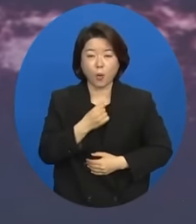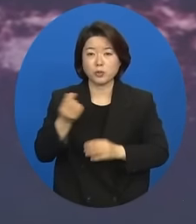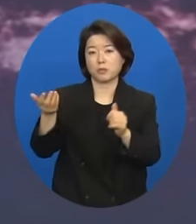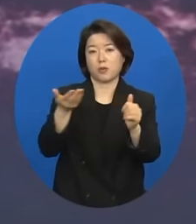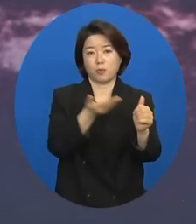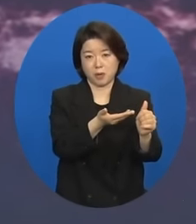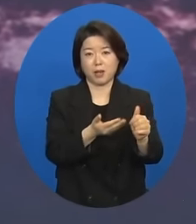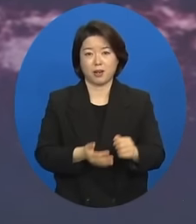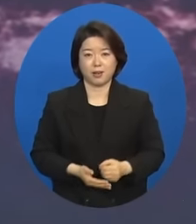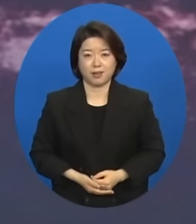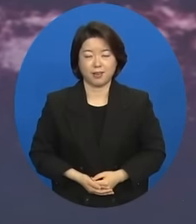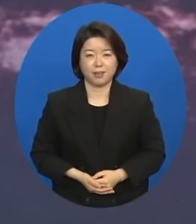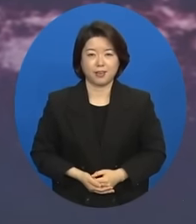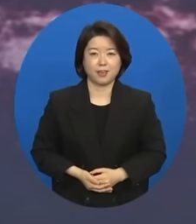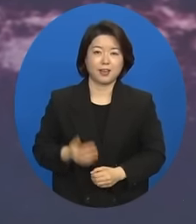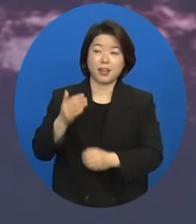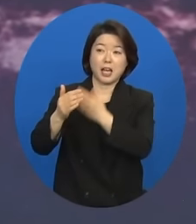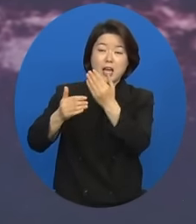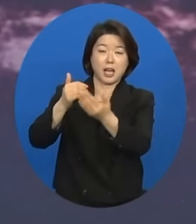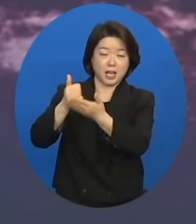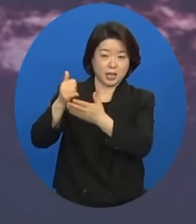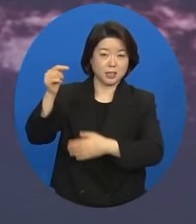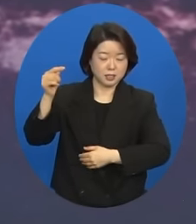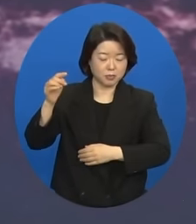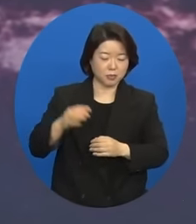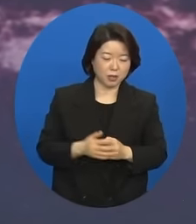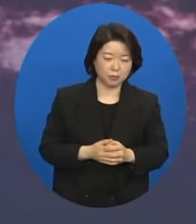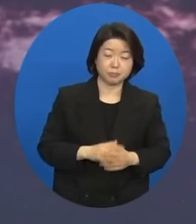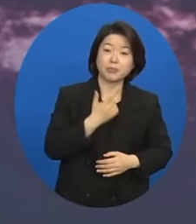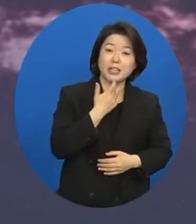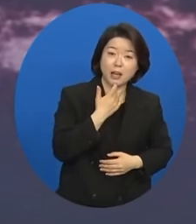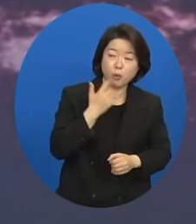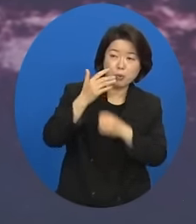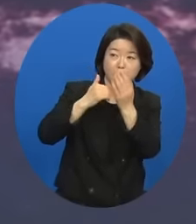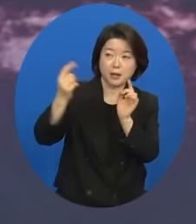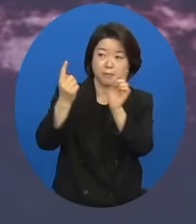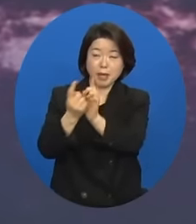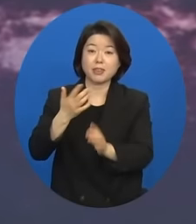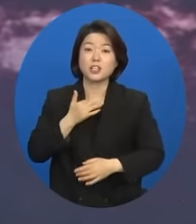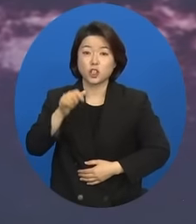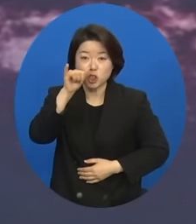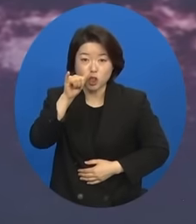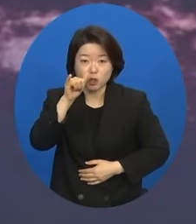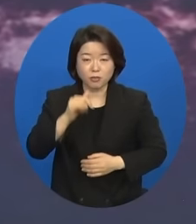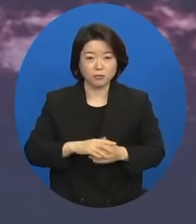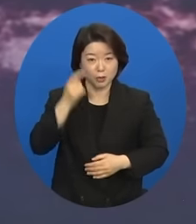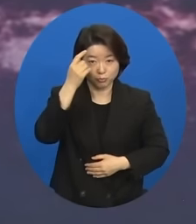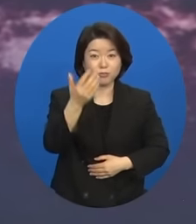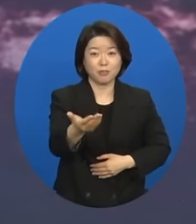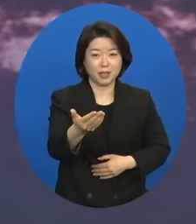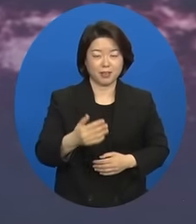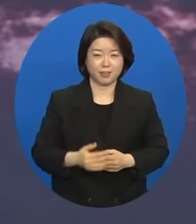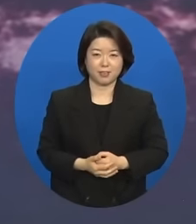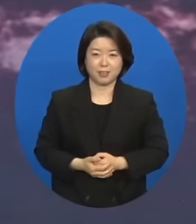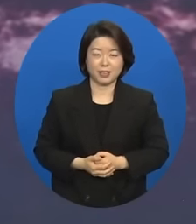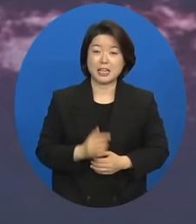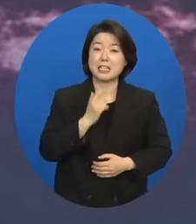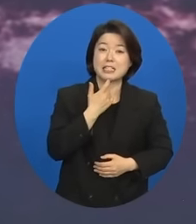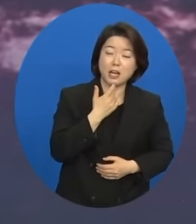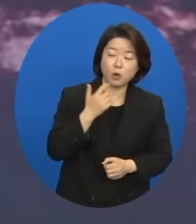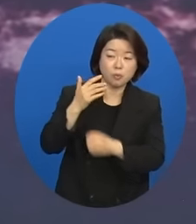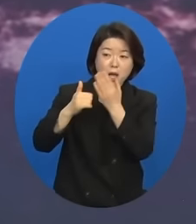야곱이 하나님을 만난 적 있습니까 질문 제가 질문 좀 던지는 거예요 여러분 야이 하나님을